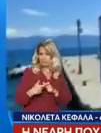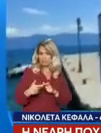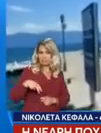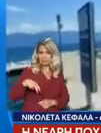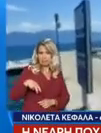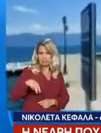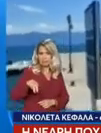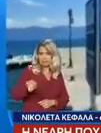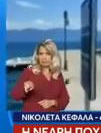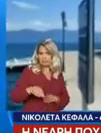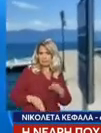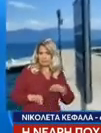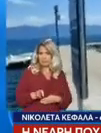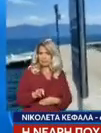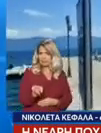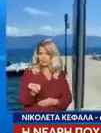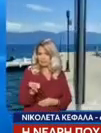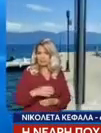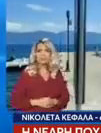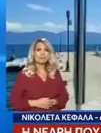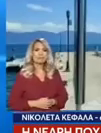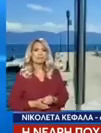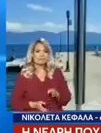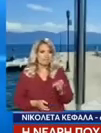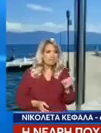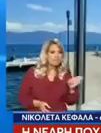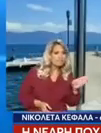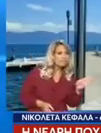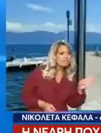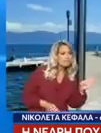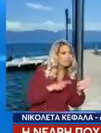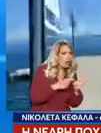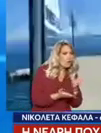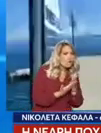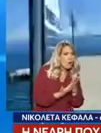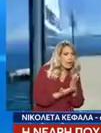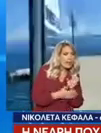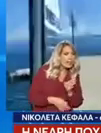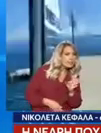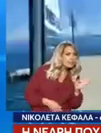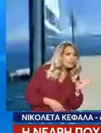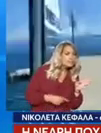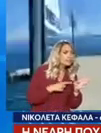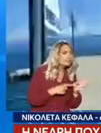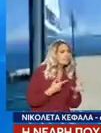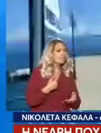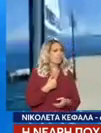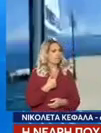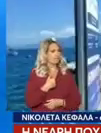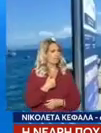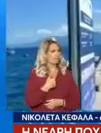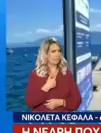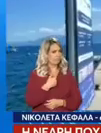τη γωνία εκείνη για να προσπαθήσει να βοηθήσει την κυρία. Έχω την εντύπωση ότι